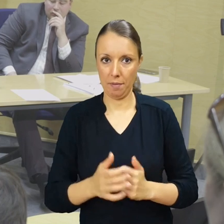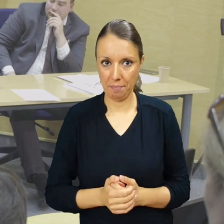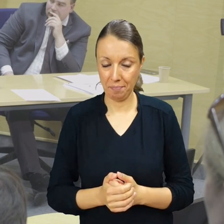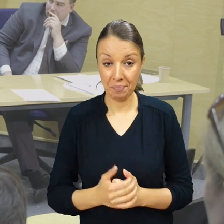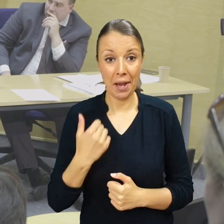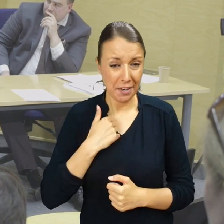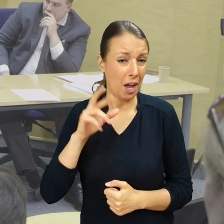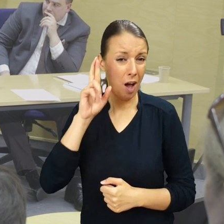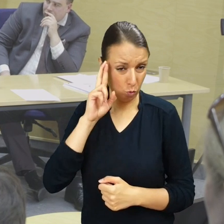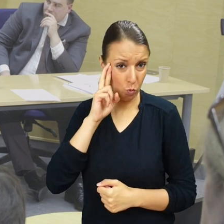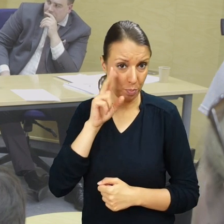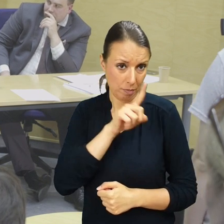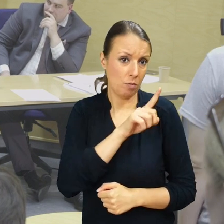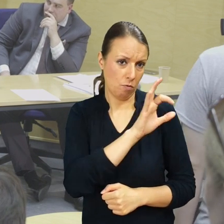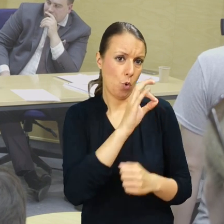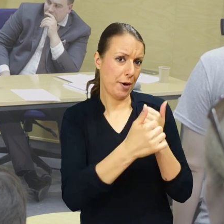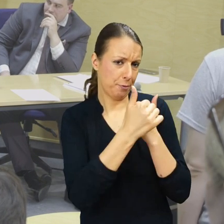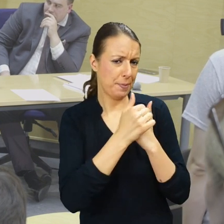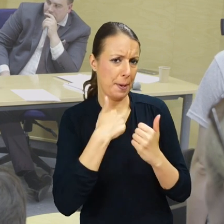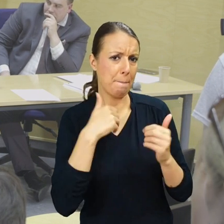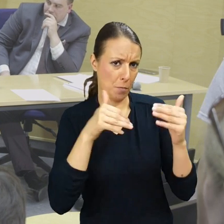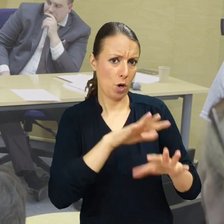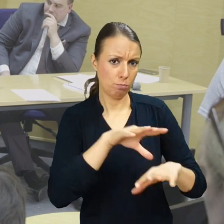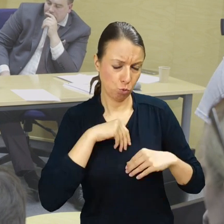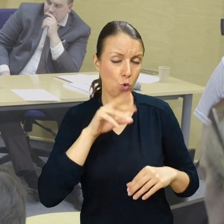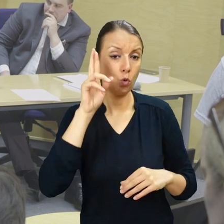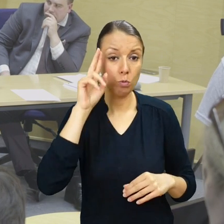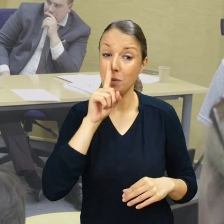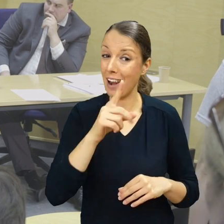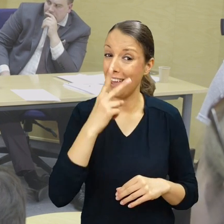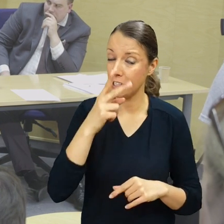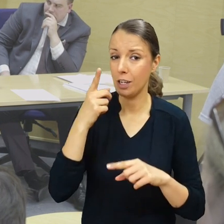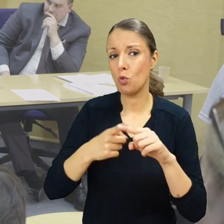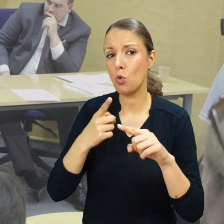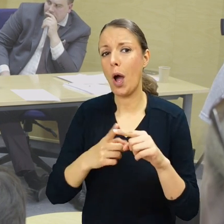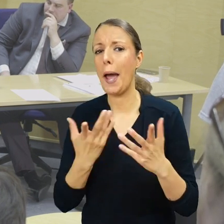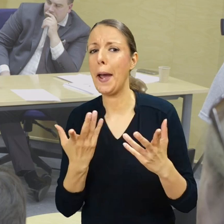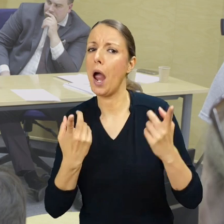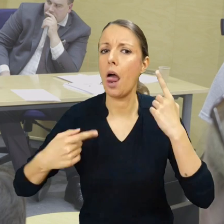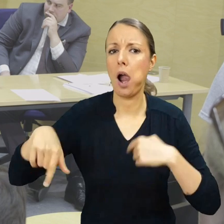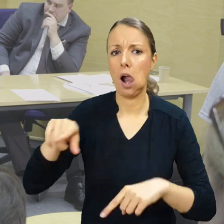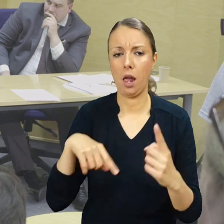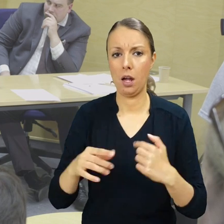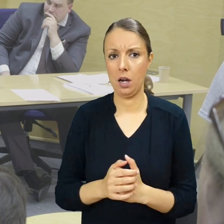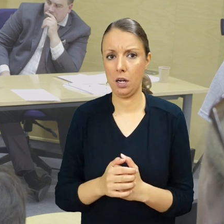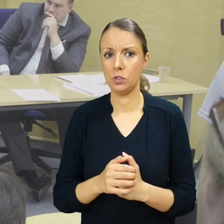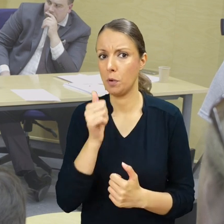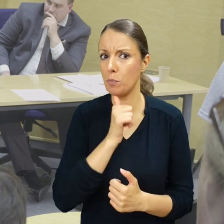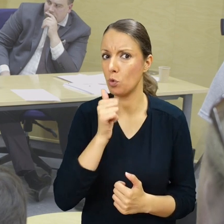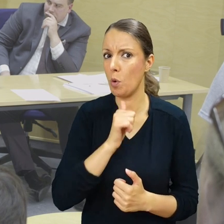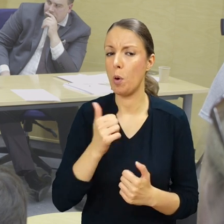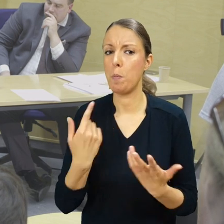stanie przyjąć, tylko widzę pewną obłudę z tym związaną, odstąpienie od próby zrekompensowania